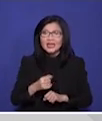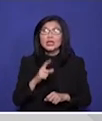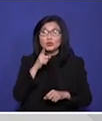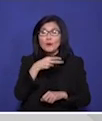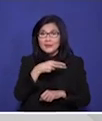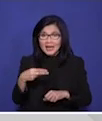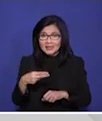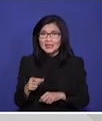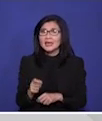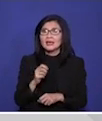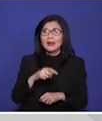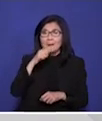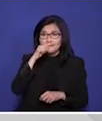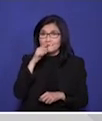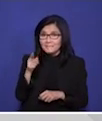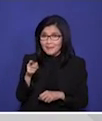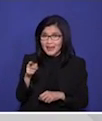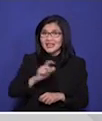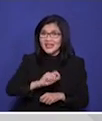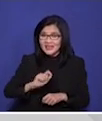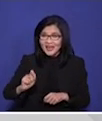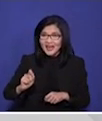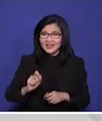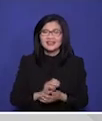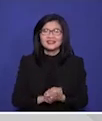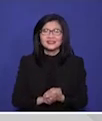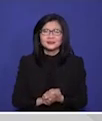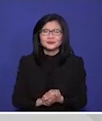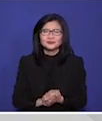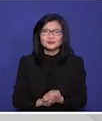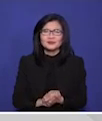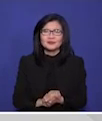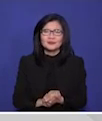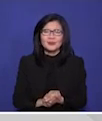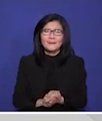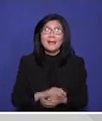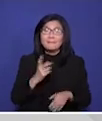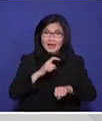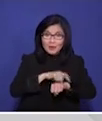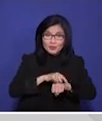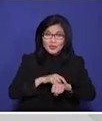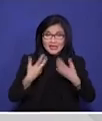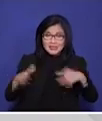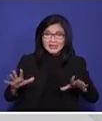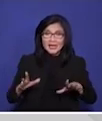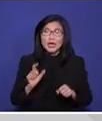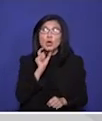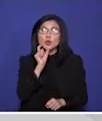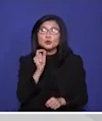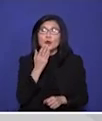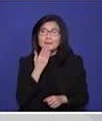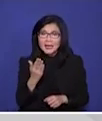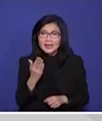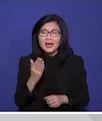Pak Oh boleh jawab tidak boleh sebentar Apakah Waktunya sudah selesai untuk bertanya